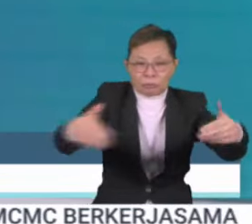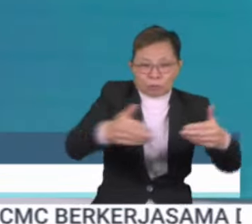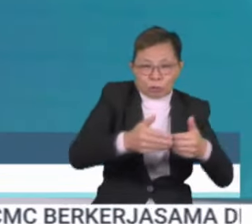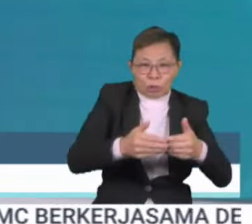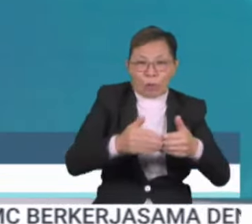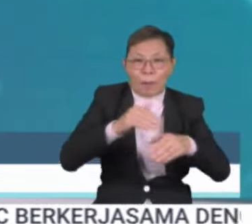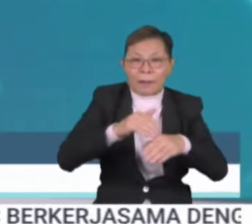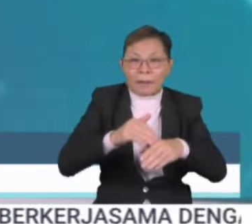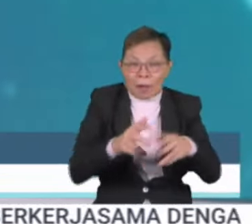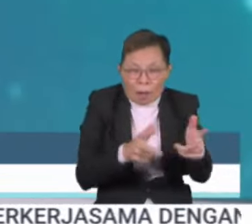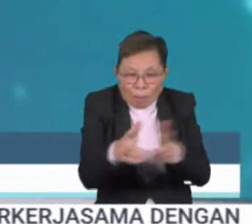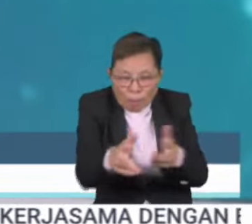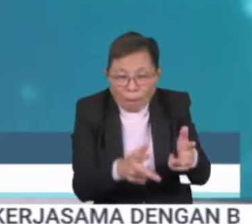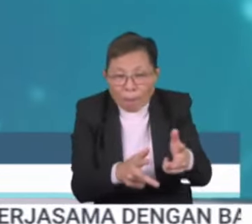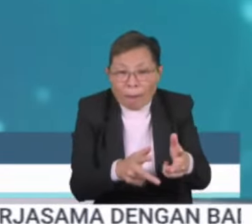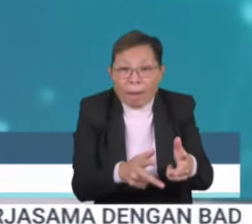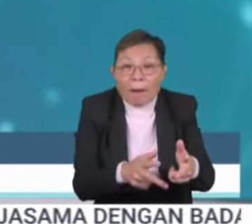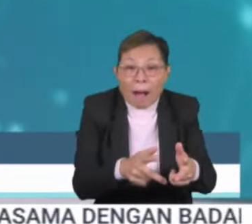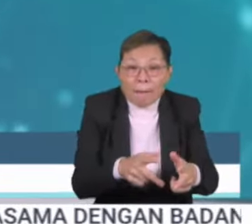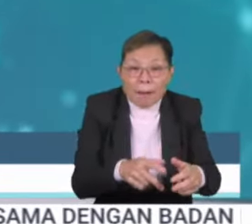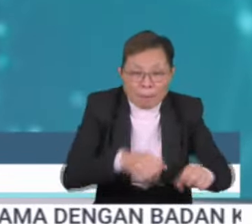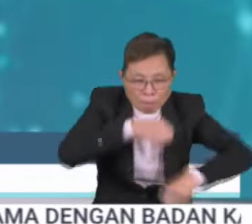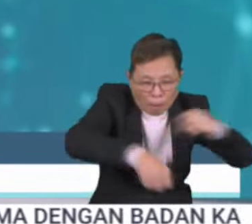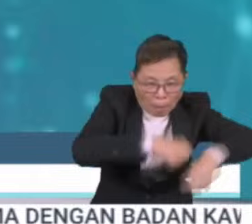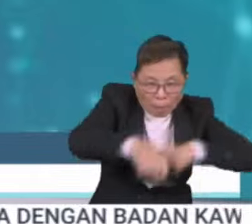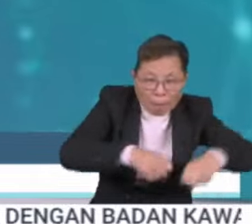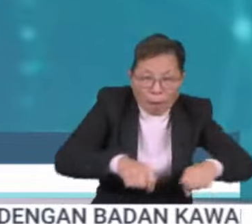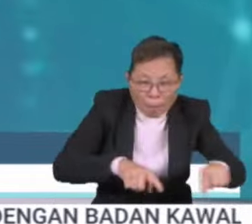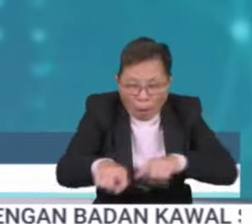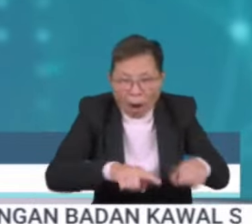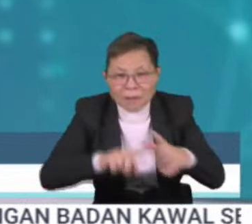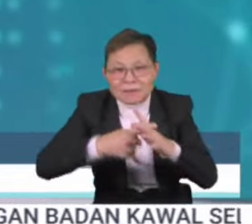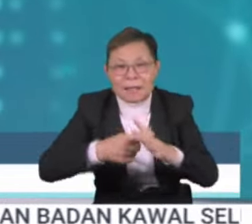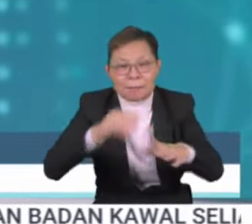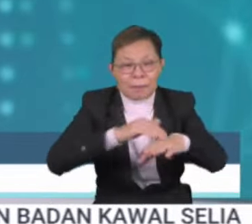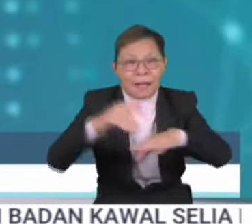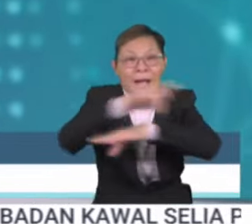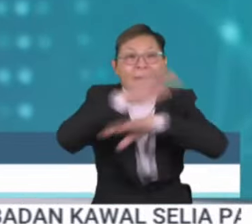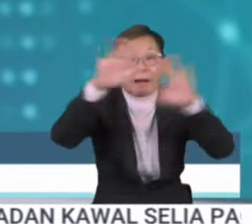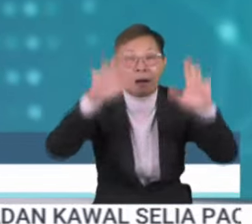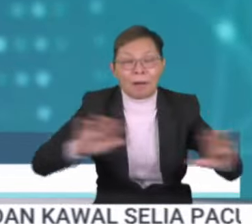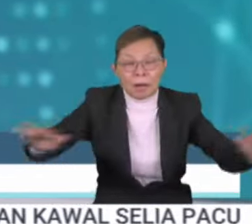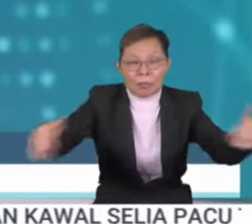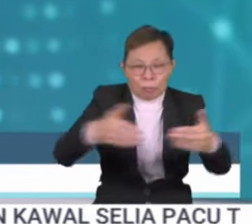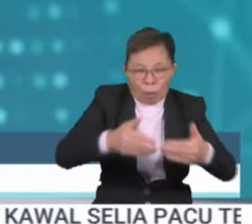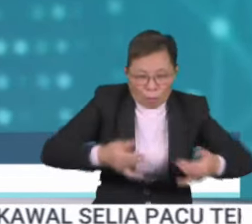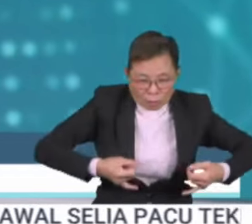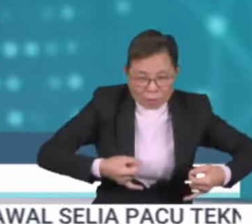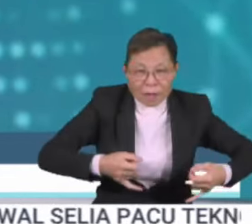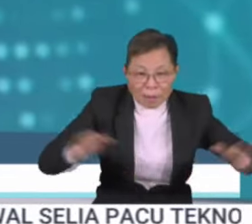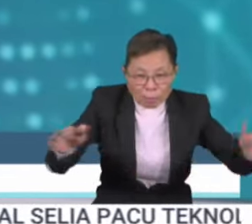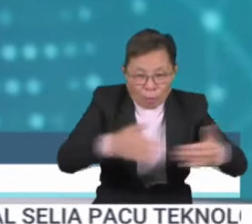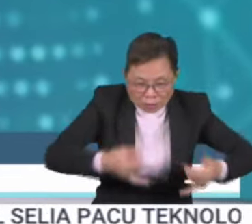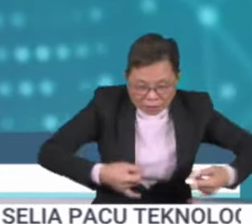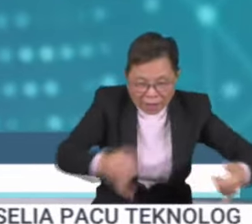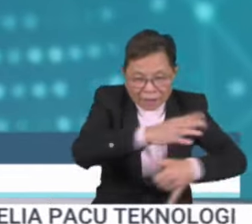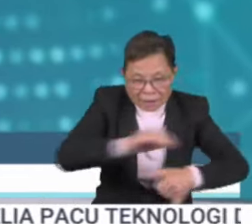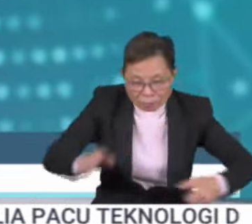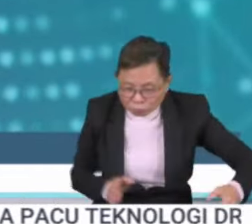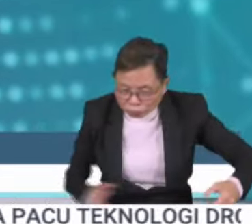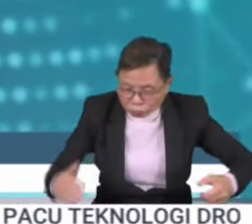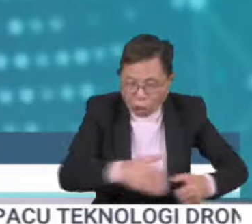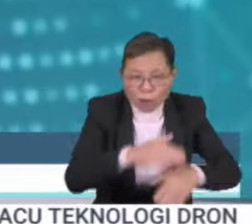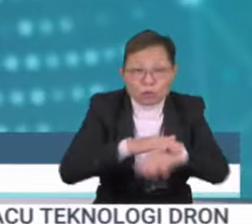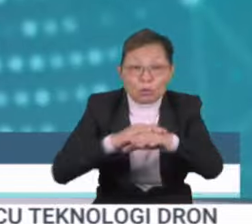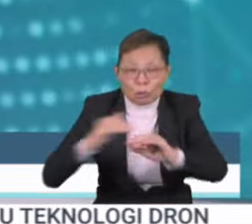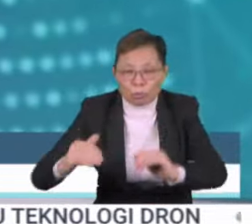ditutup bersempena perlumbaan peringkat pertama yang bakal membuka tirai Ahad ini. Penutupan dan lencongan secara berperingkat dibuat